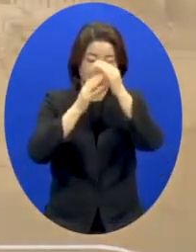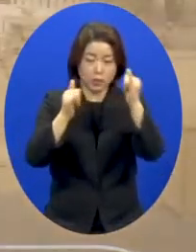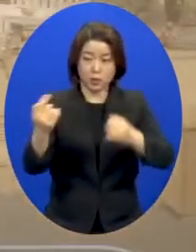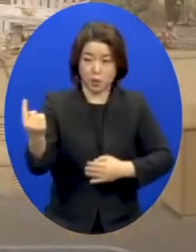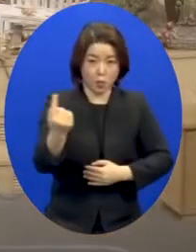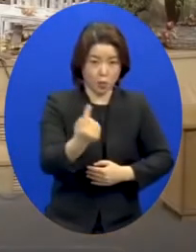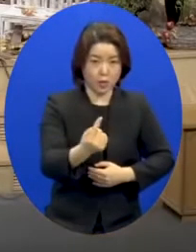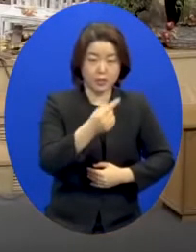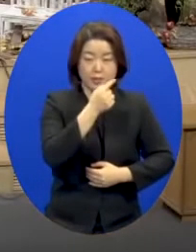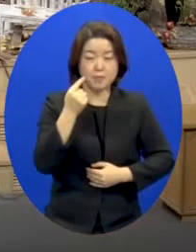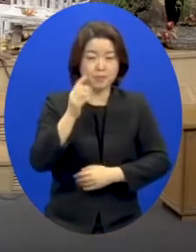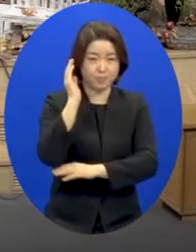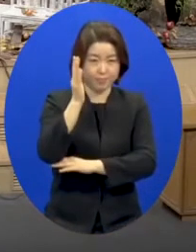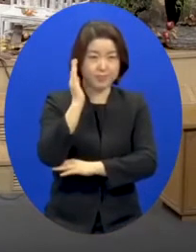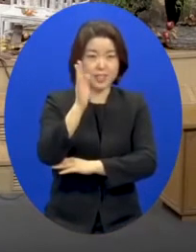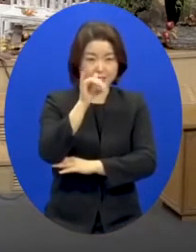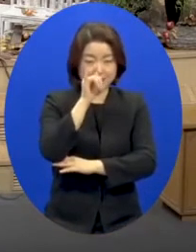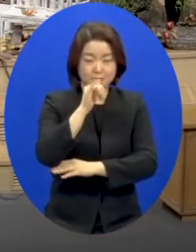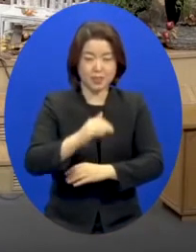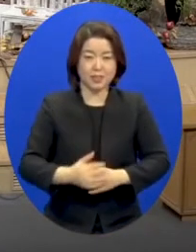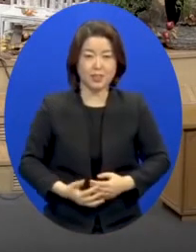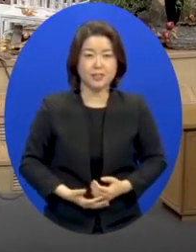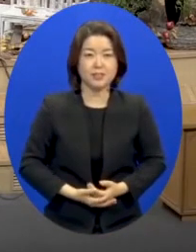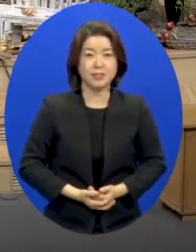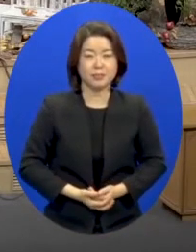간증을 해주시겠습니다.